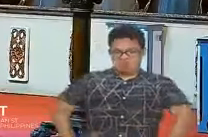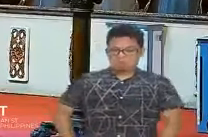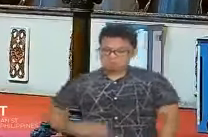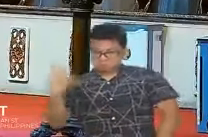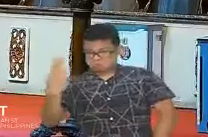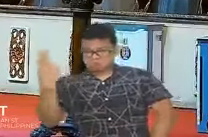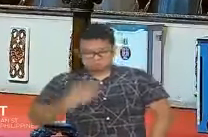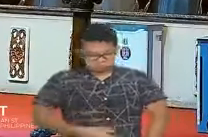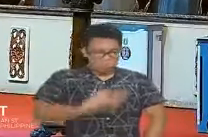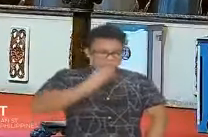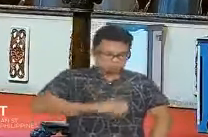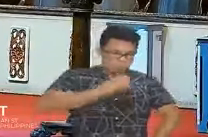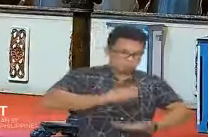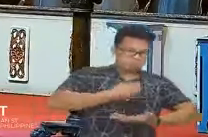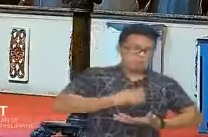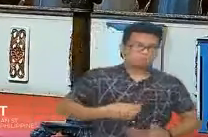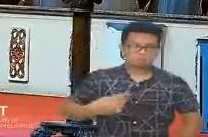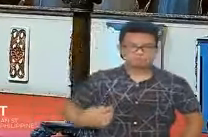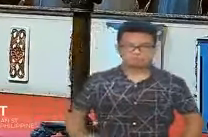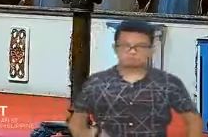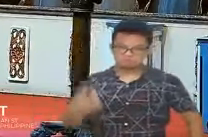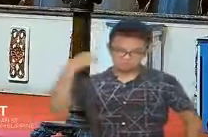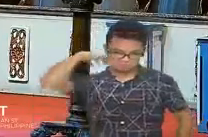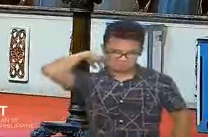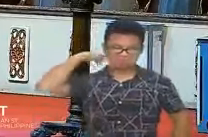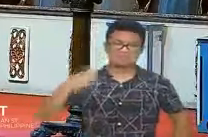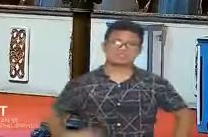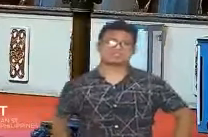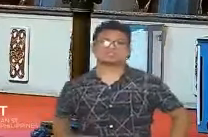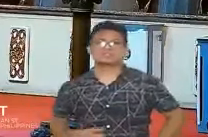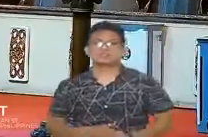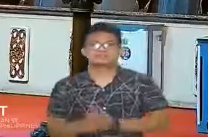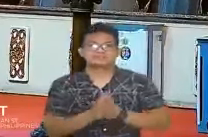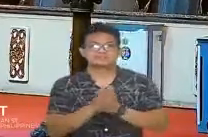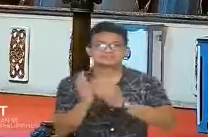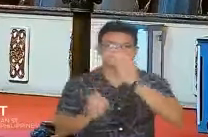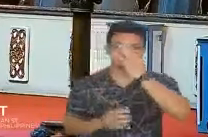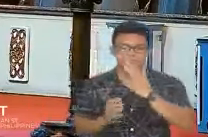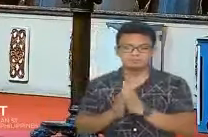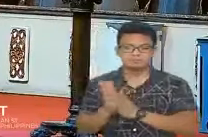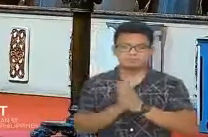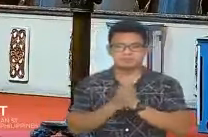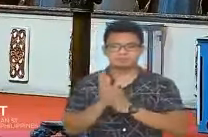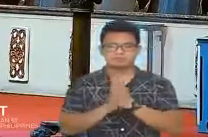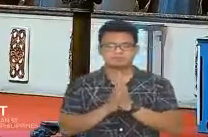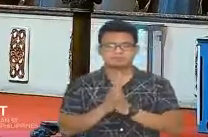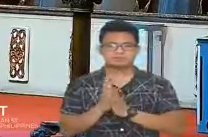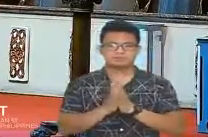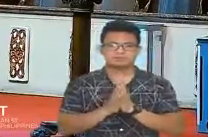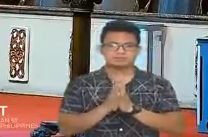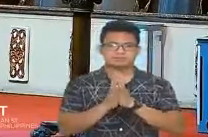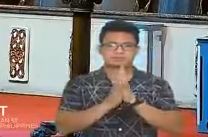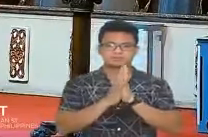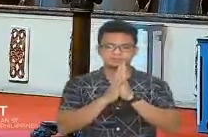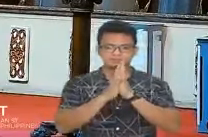nagkaon, sige nagpakusko sa likod sa iyong asawa, kay Katol.